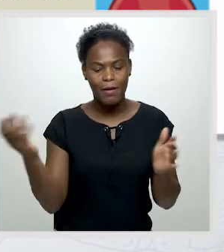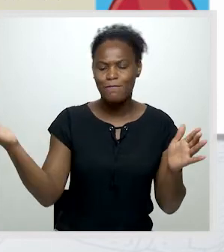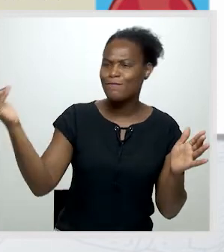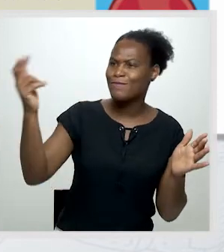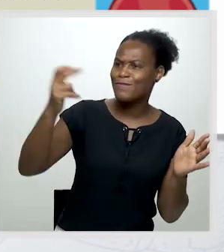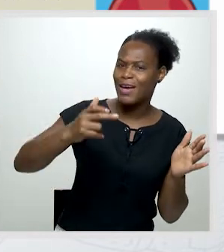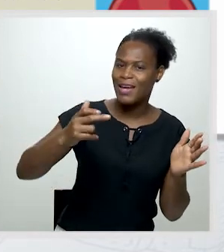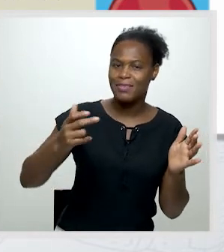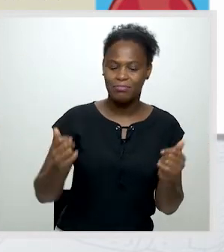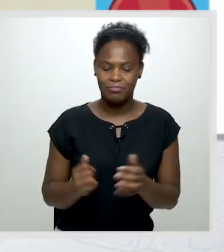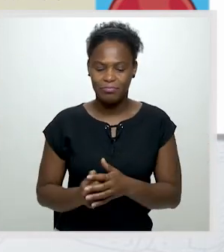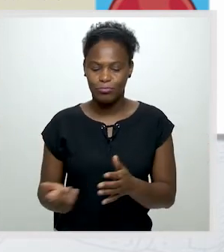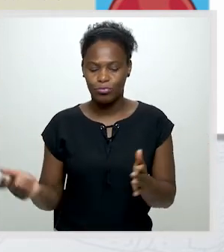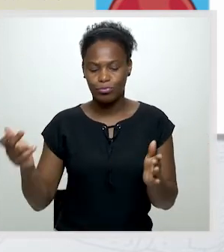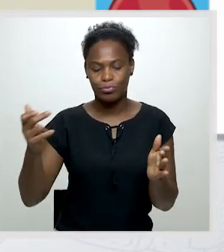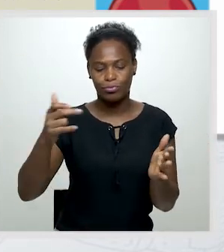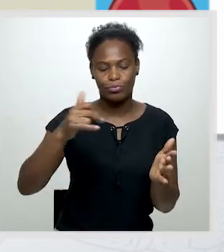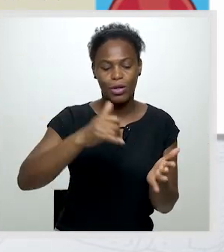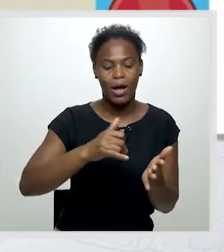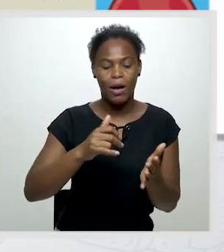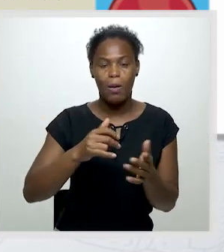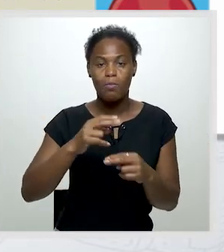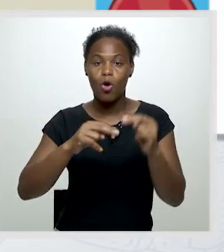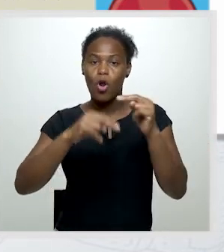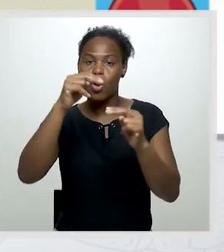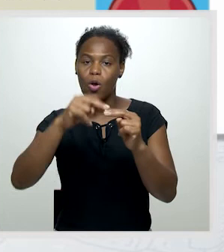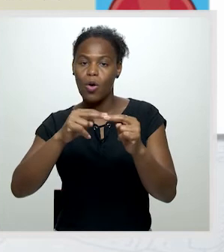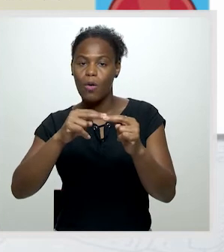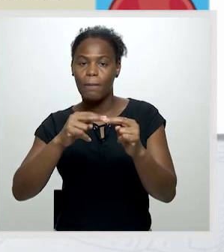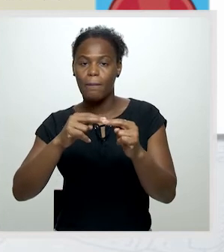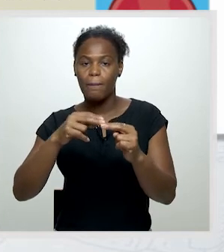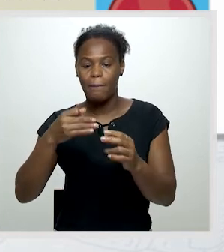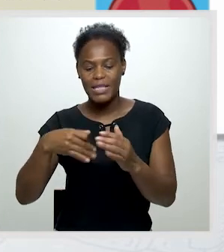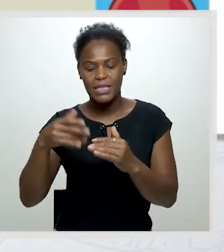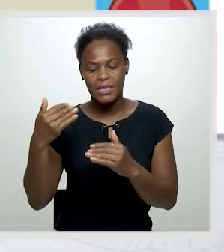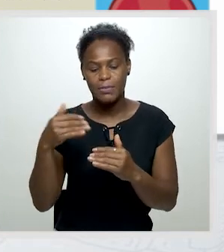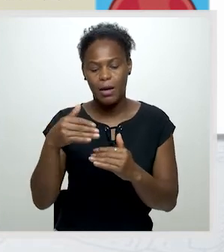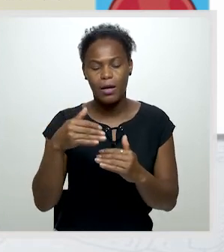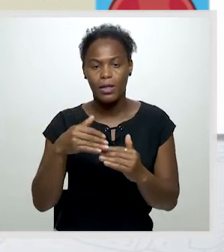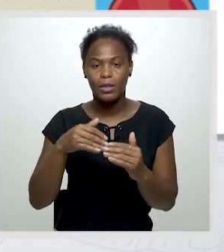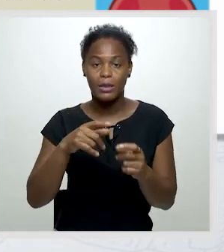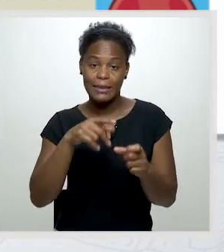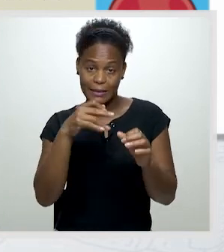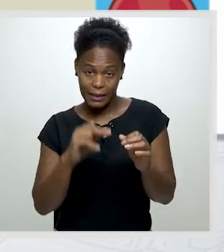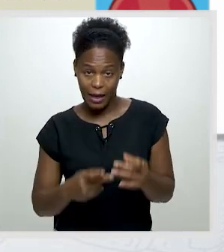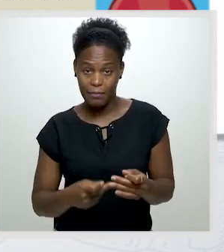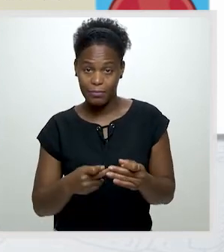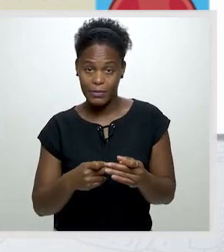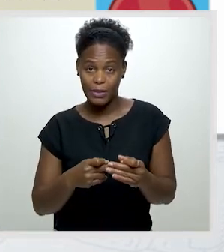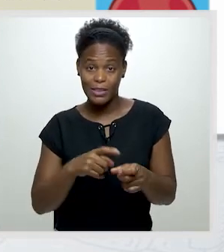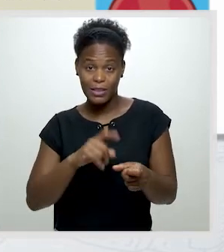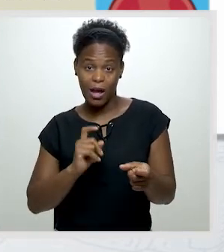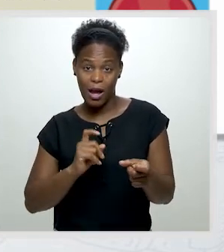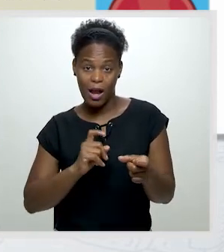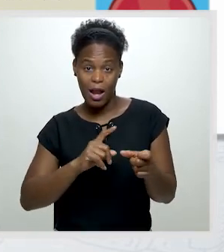arriver, monter, passer, entrer, rester, sortir, descendre,